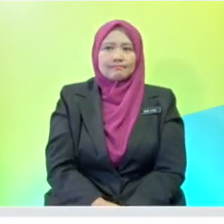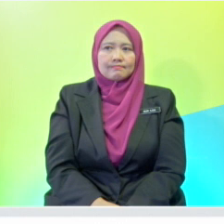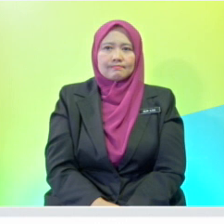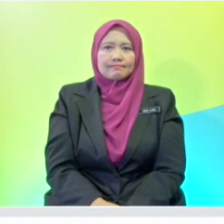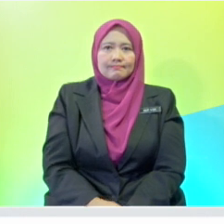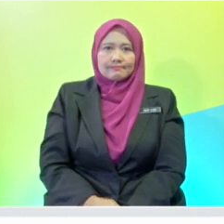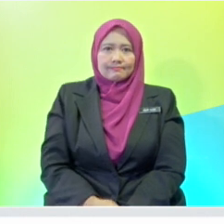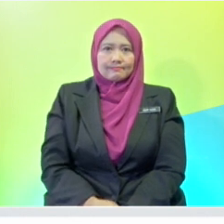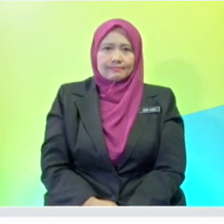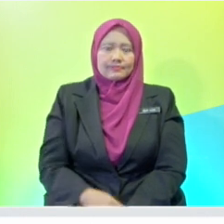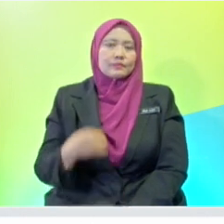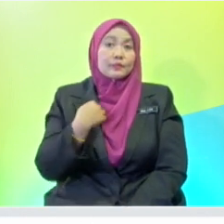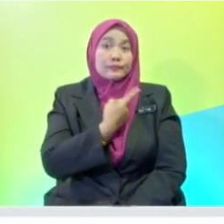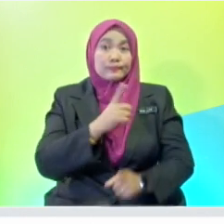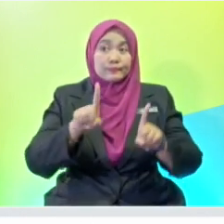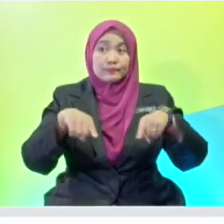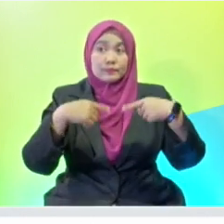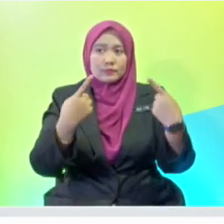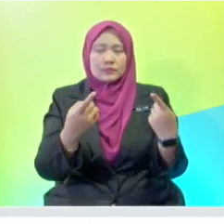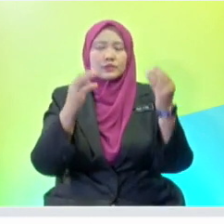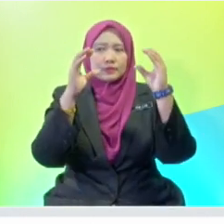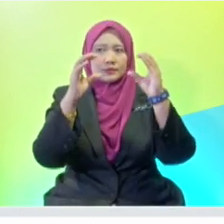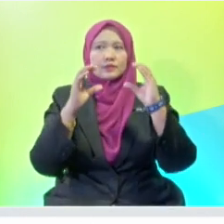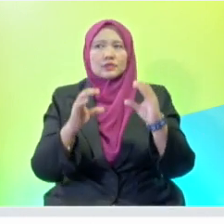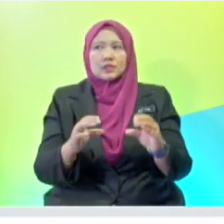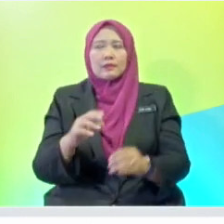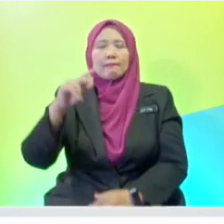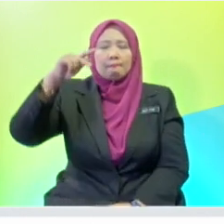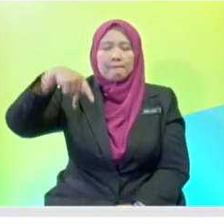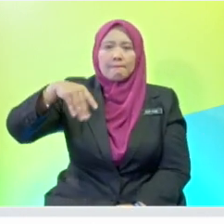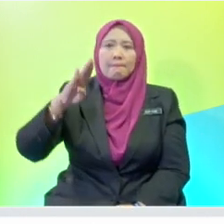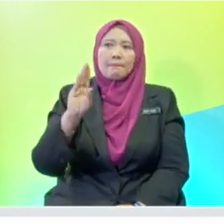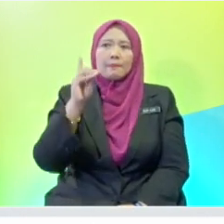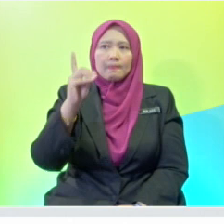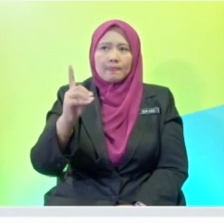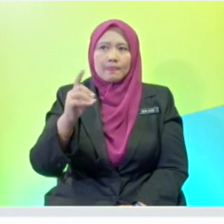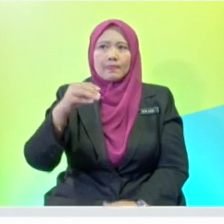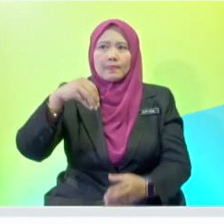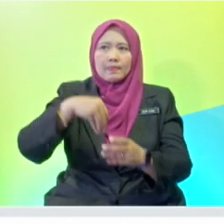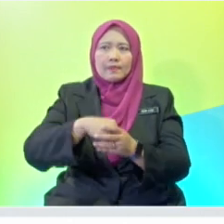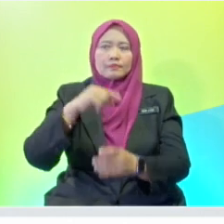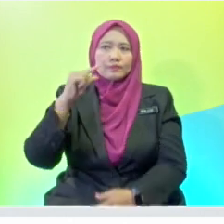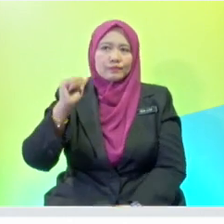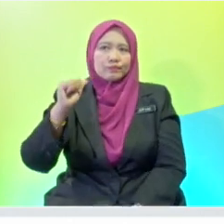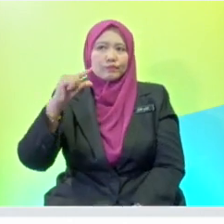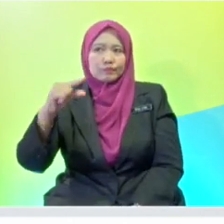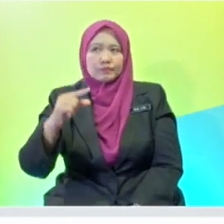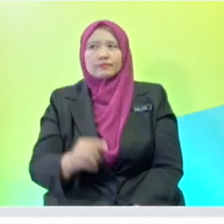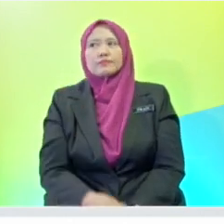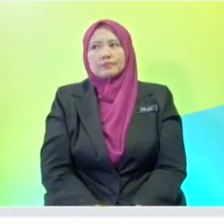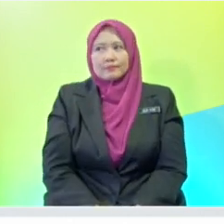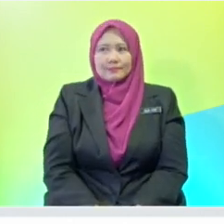kita pergi pula pada ciri PBD dalam mata pelajaran jerologi yang seterusnya yaitu